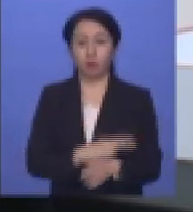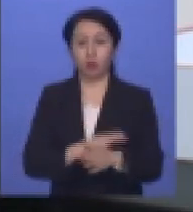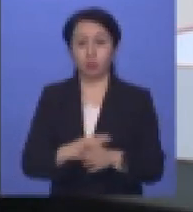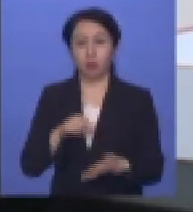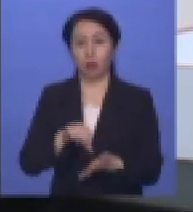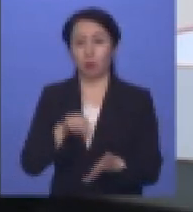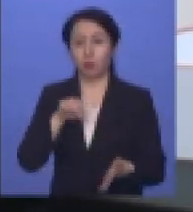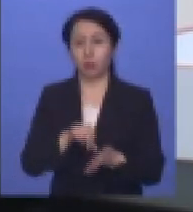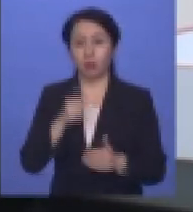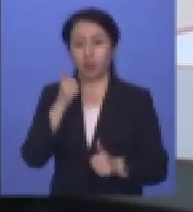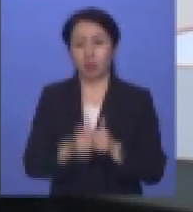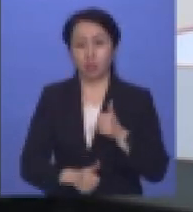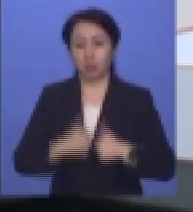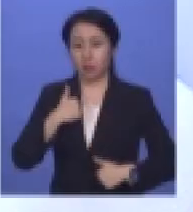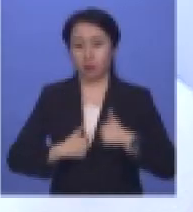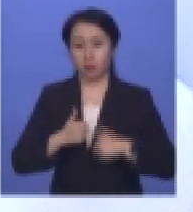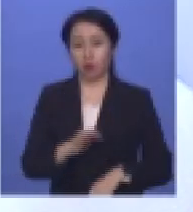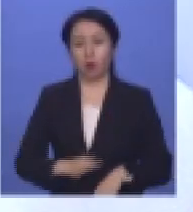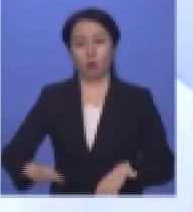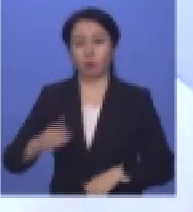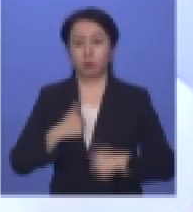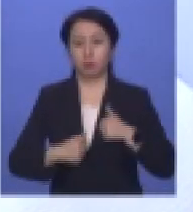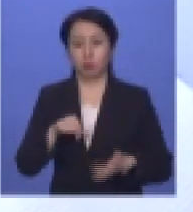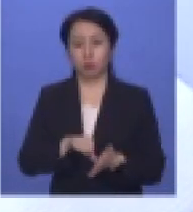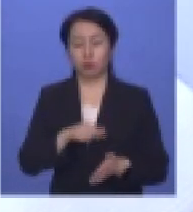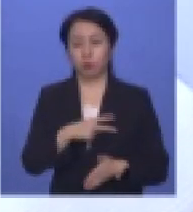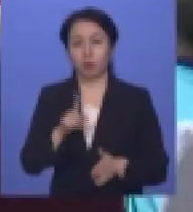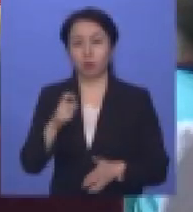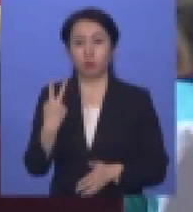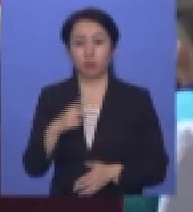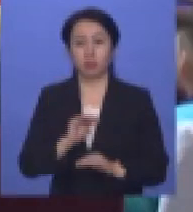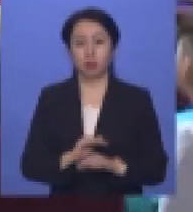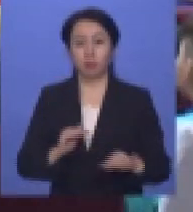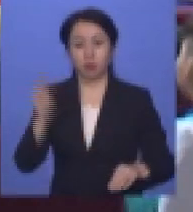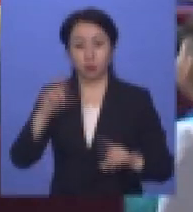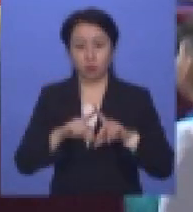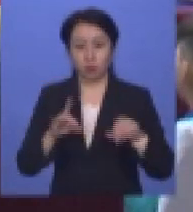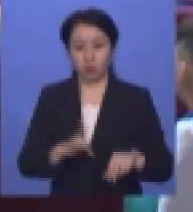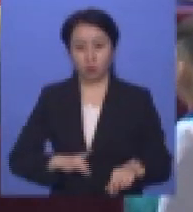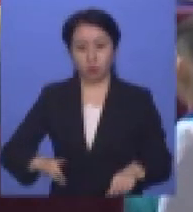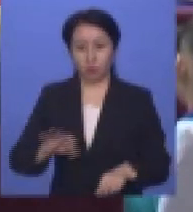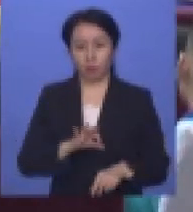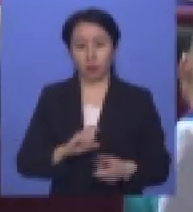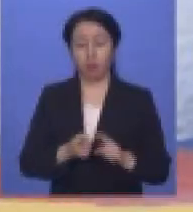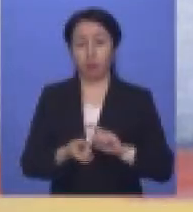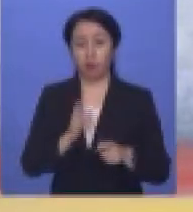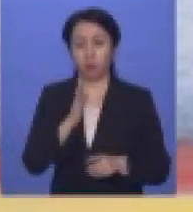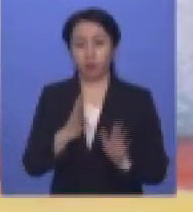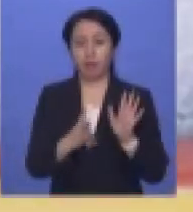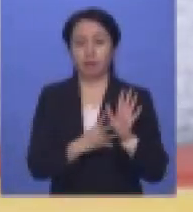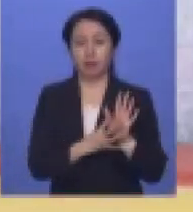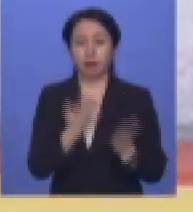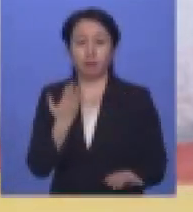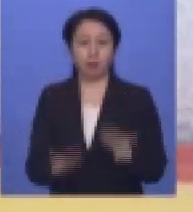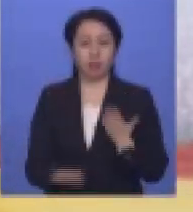воспитанники участвовали на каждых соревнованиях в области. В соревнованиях участвуют около 120 ребят из школ города и районов области. Бороться они будут в 9